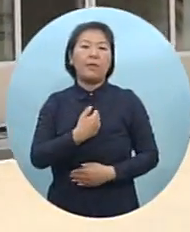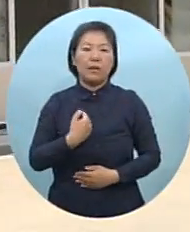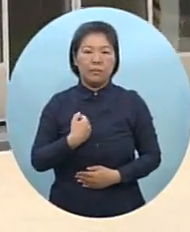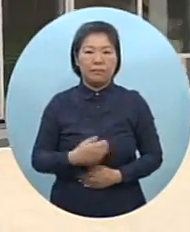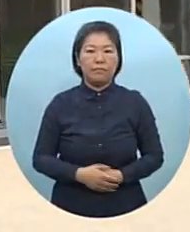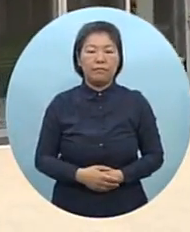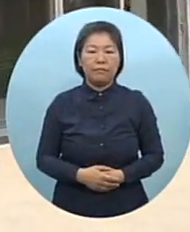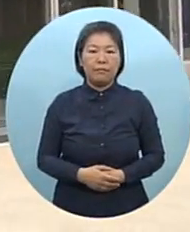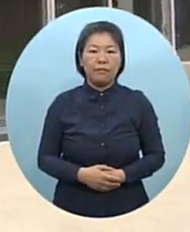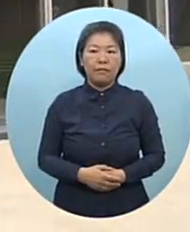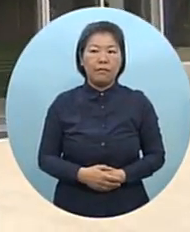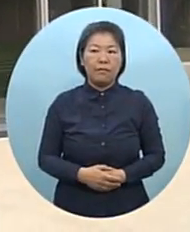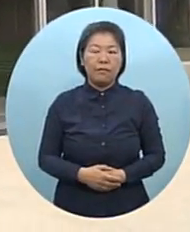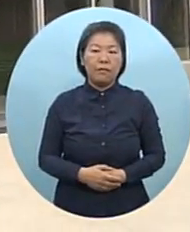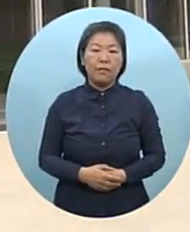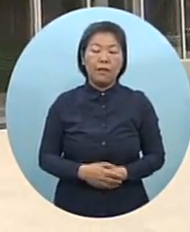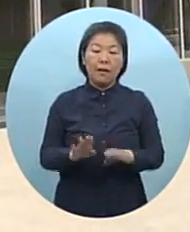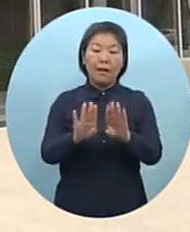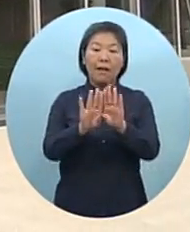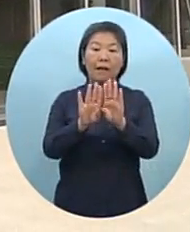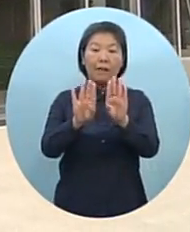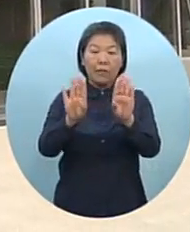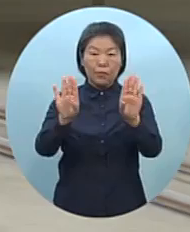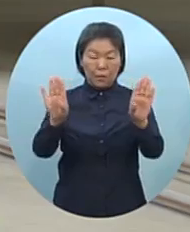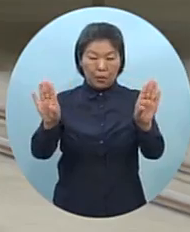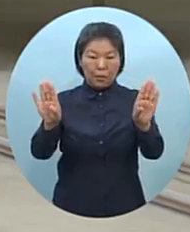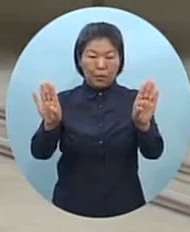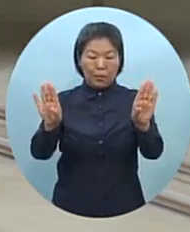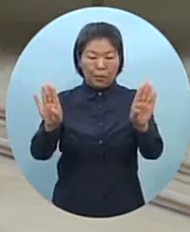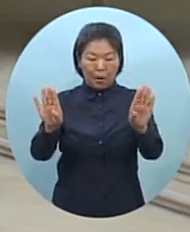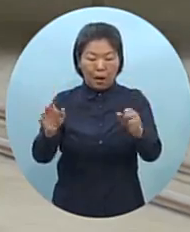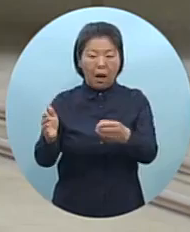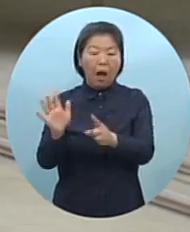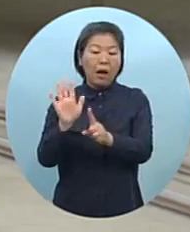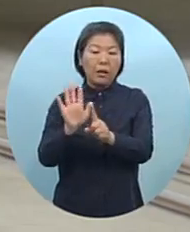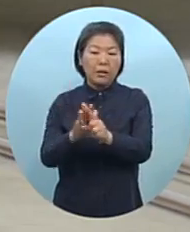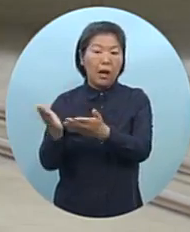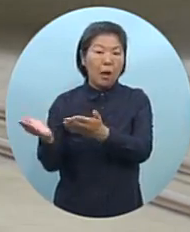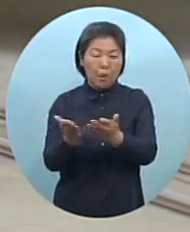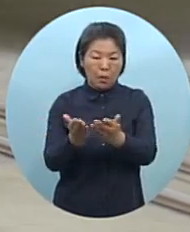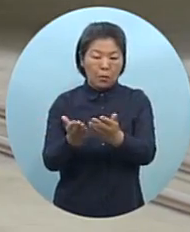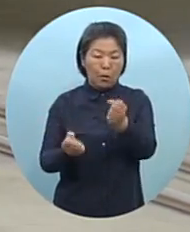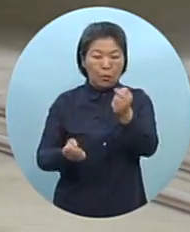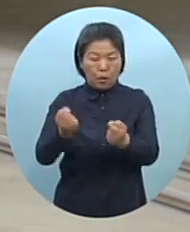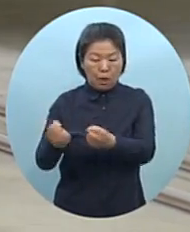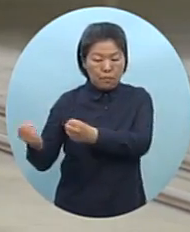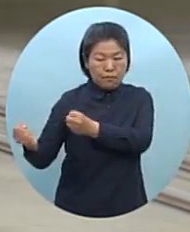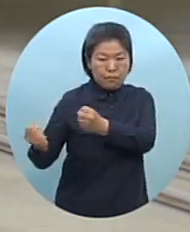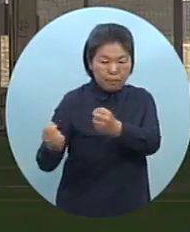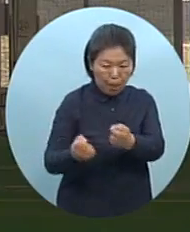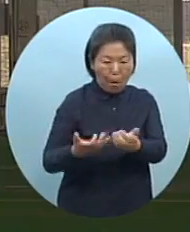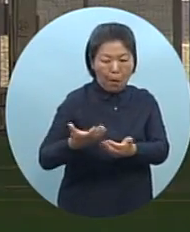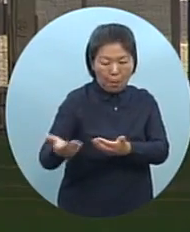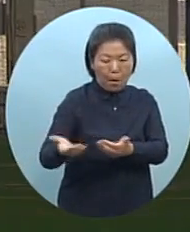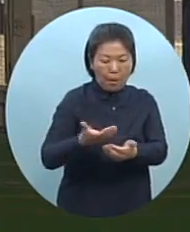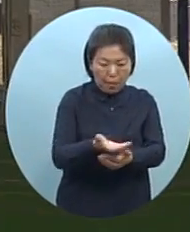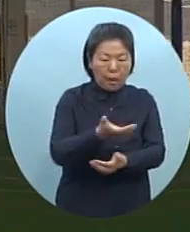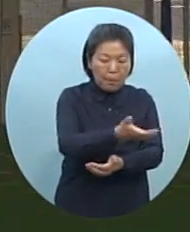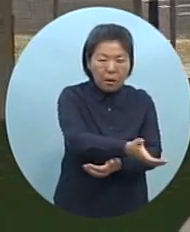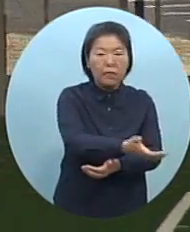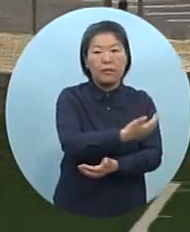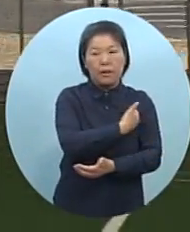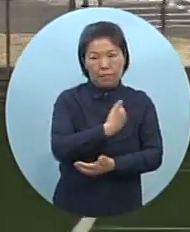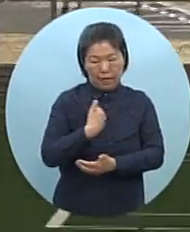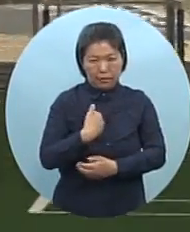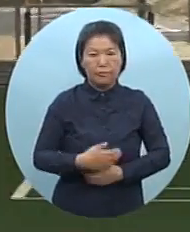おりますそしてえこちら開けることによって新部署運んできたトラックこちらからの荷下ろしが簡単にできるよう